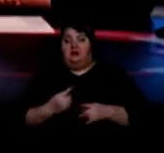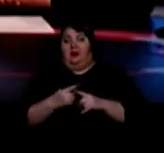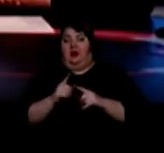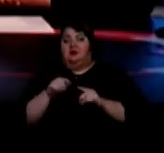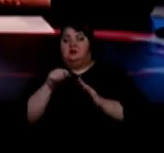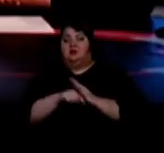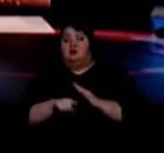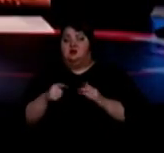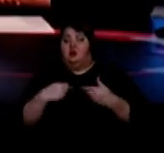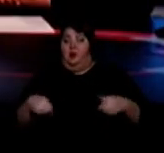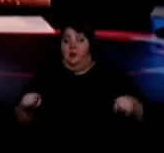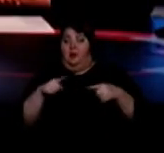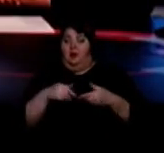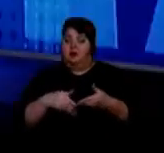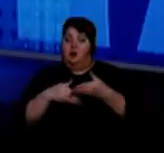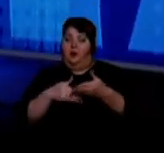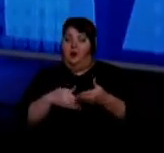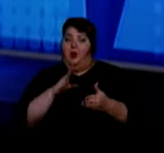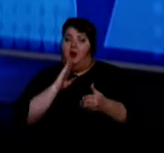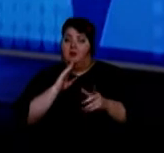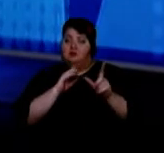що ми допомагаємо їй